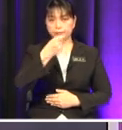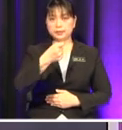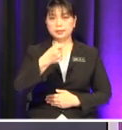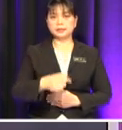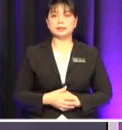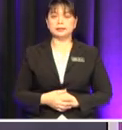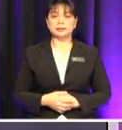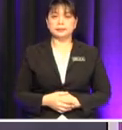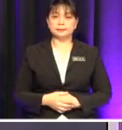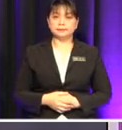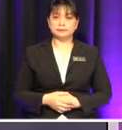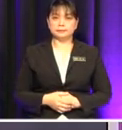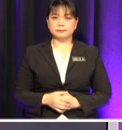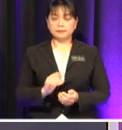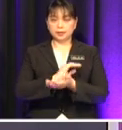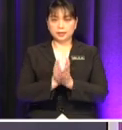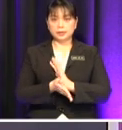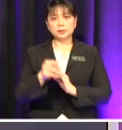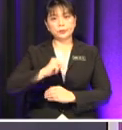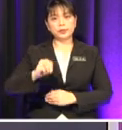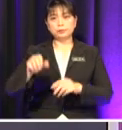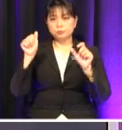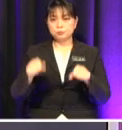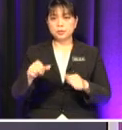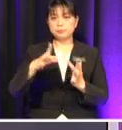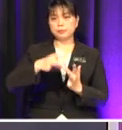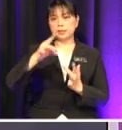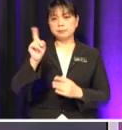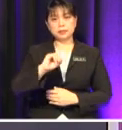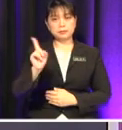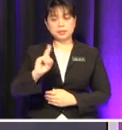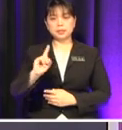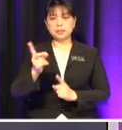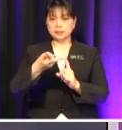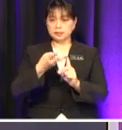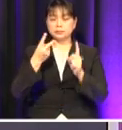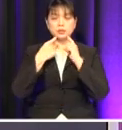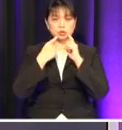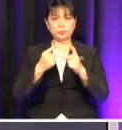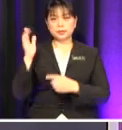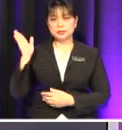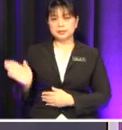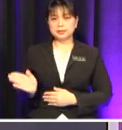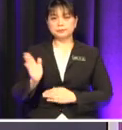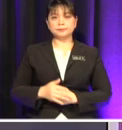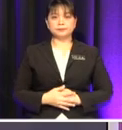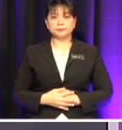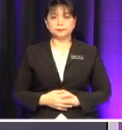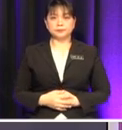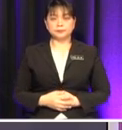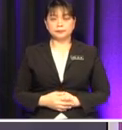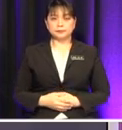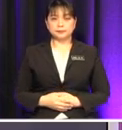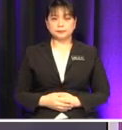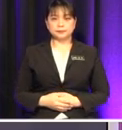jadi calon bolehlah pilih mana-mana daripada jawaban ke sini Oke jadi diantaranya